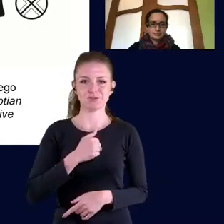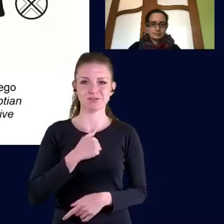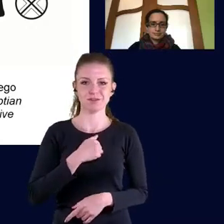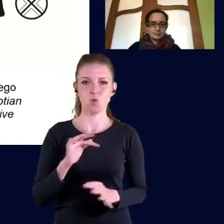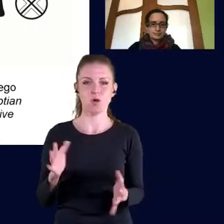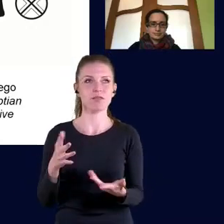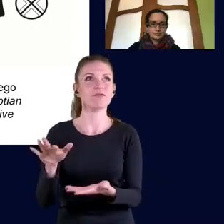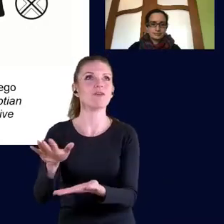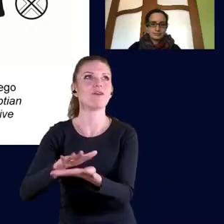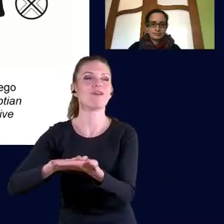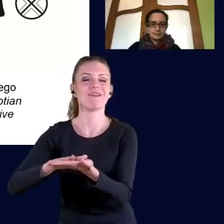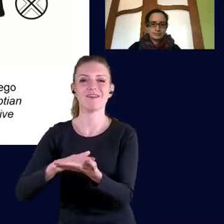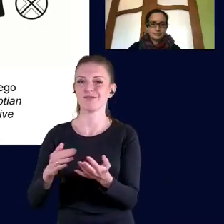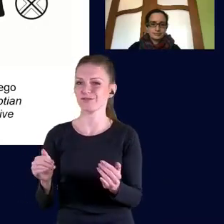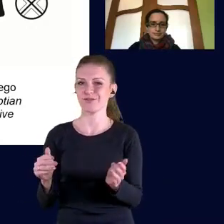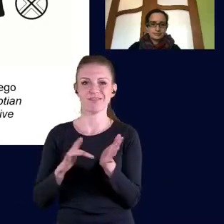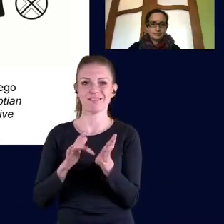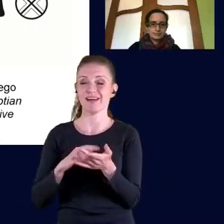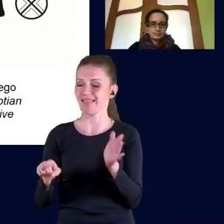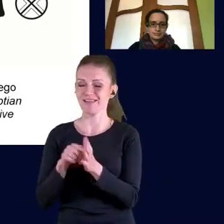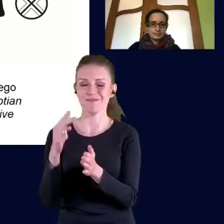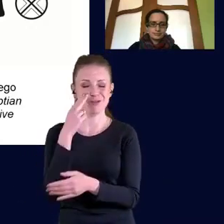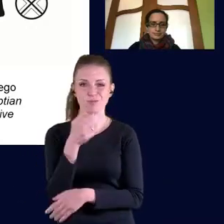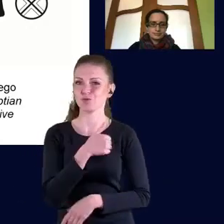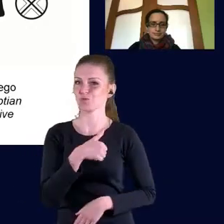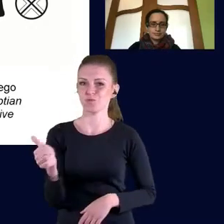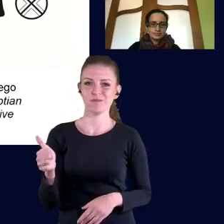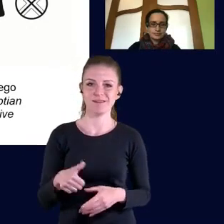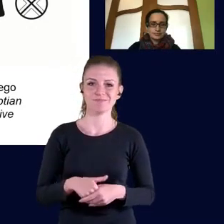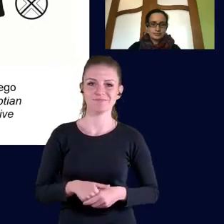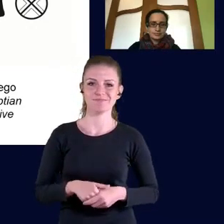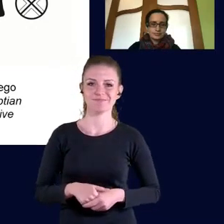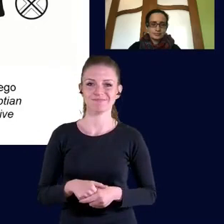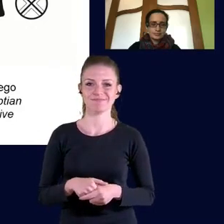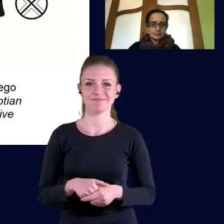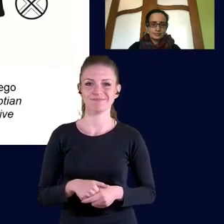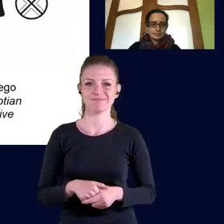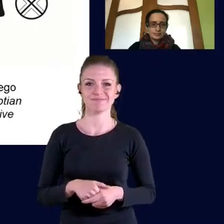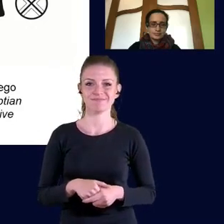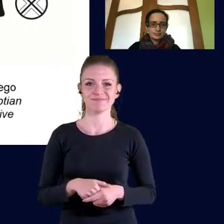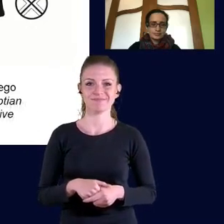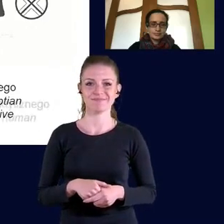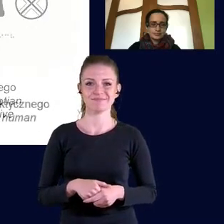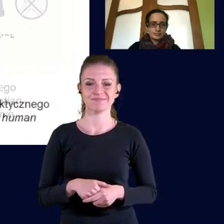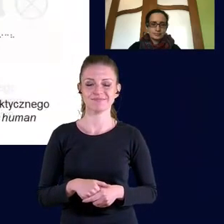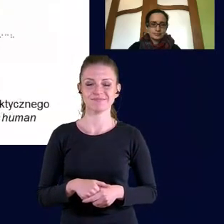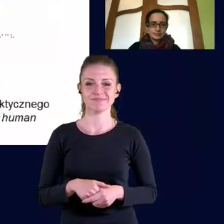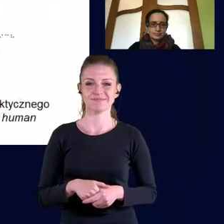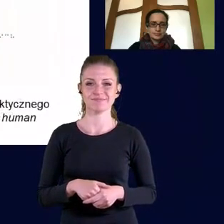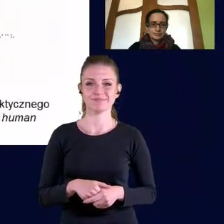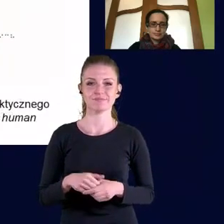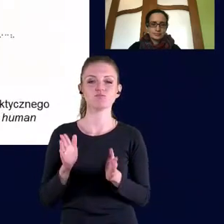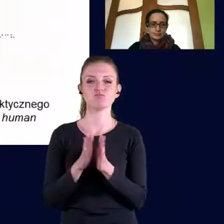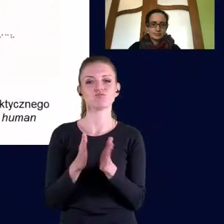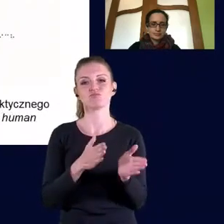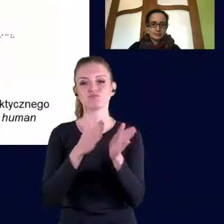jedna Jedna z najlepszych rozwiązań Poproszę o następny słupek